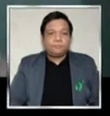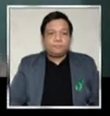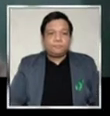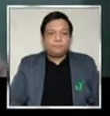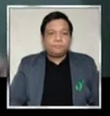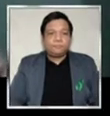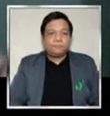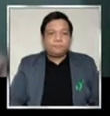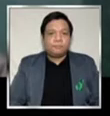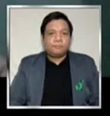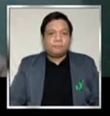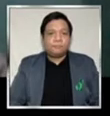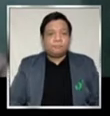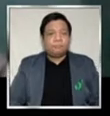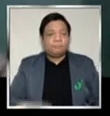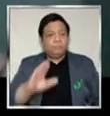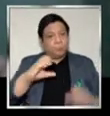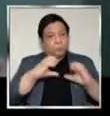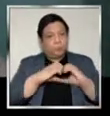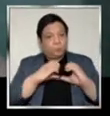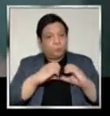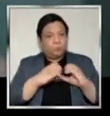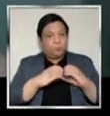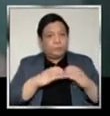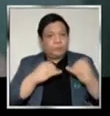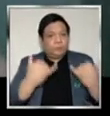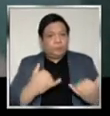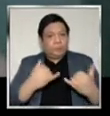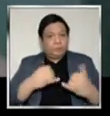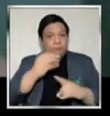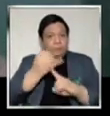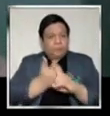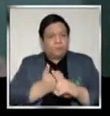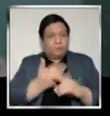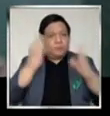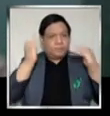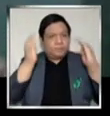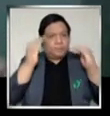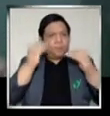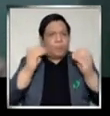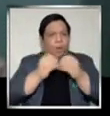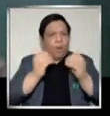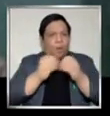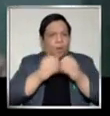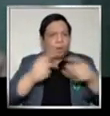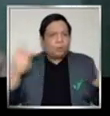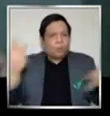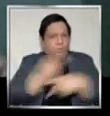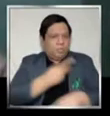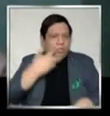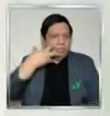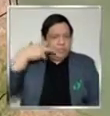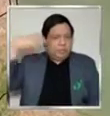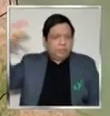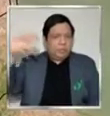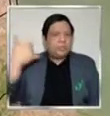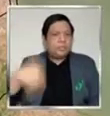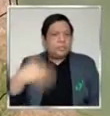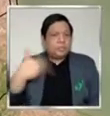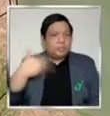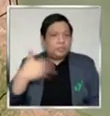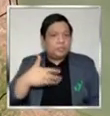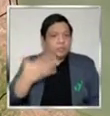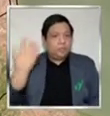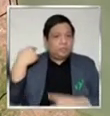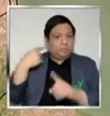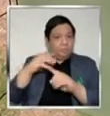Mga kapuso, ngayong Mayo ay asahan pa po ha, ang pagtindi ng init ang panahon. Mula noong May 1 hanggang May 2